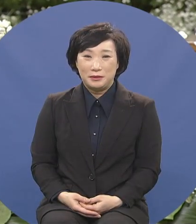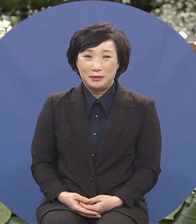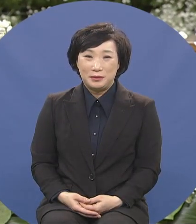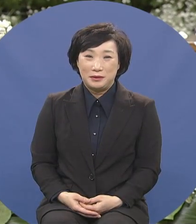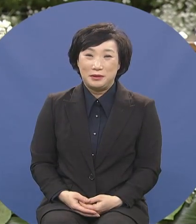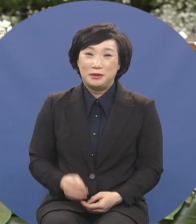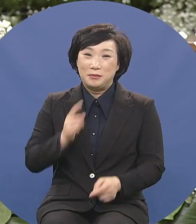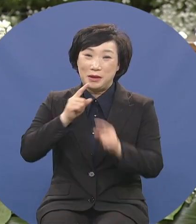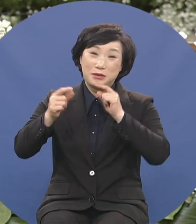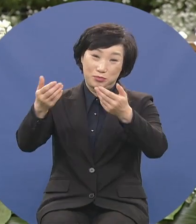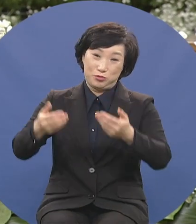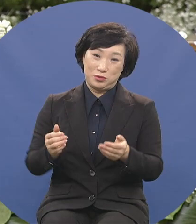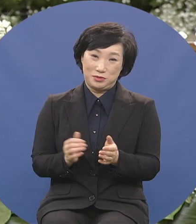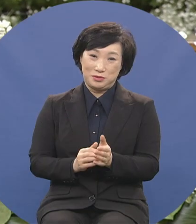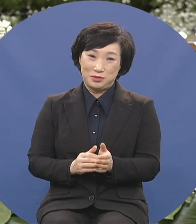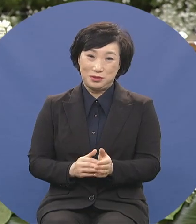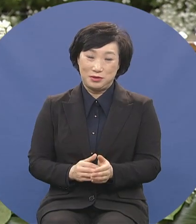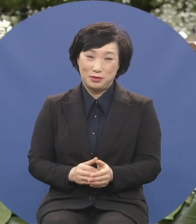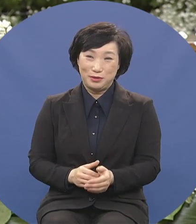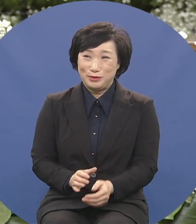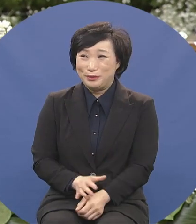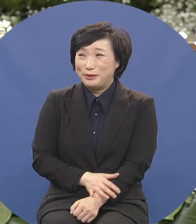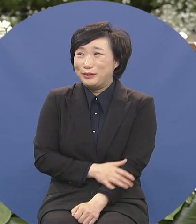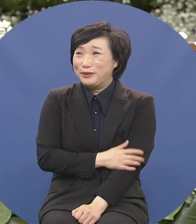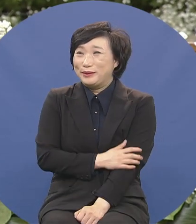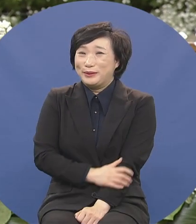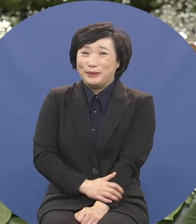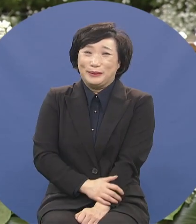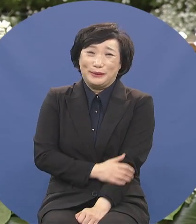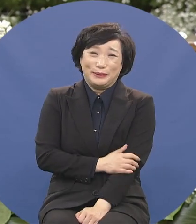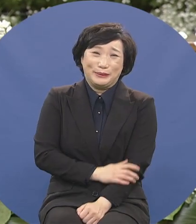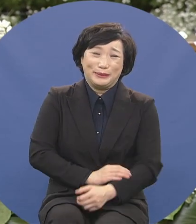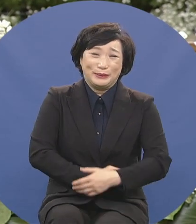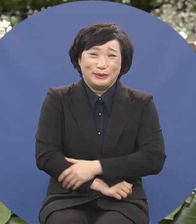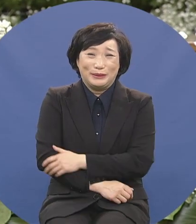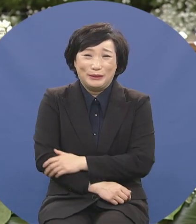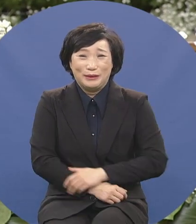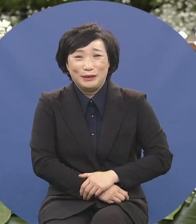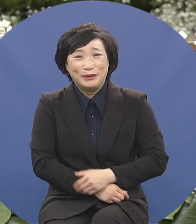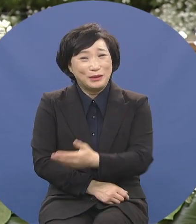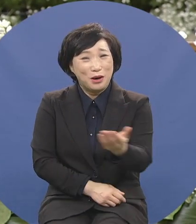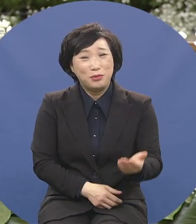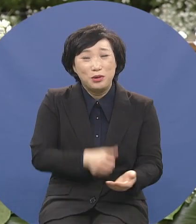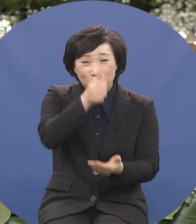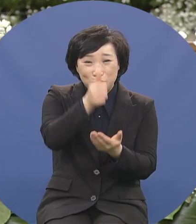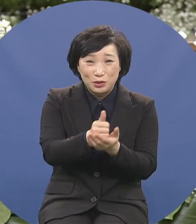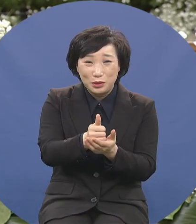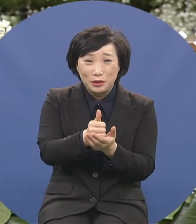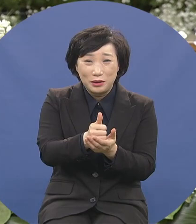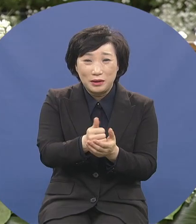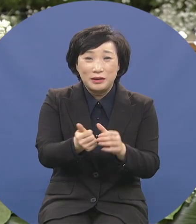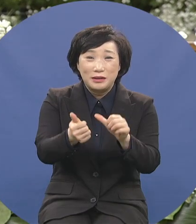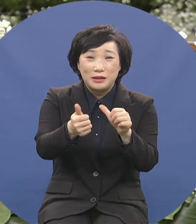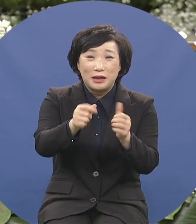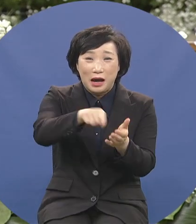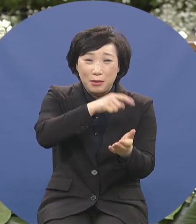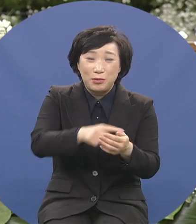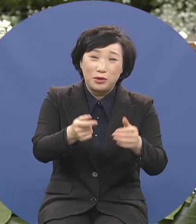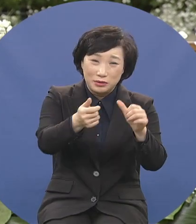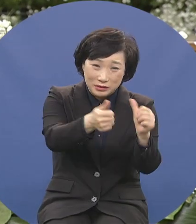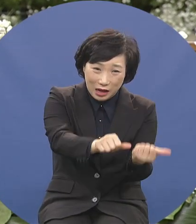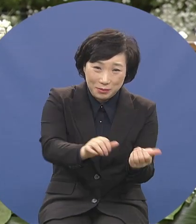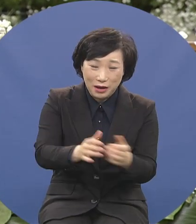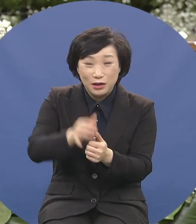그렇게 말씀하셨어요. 소름 끼치잖아요. 죄는 사망으로 갚아주고